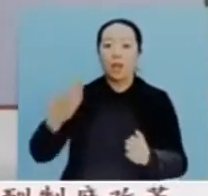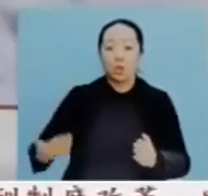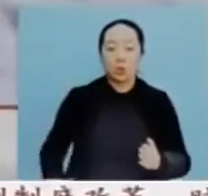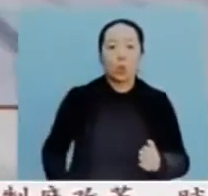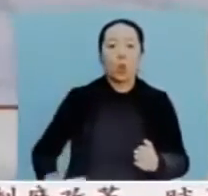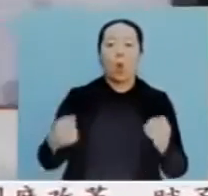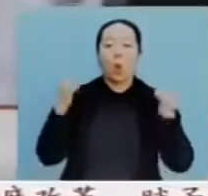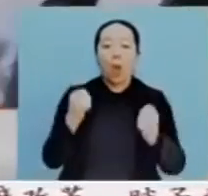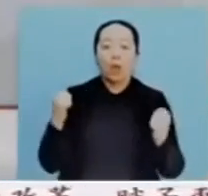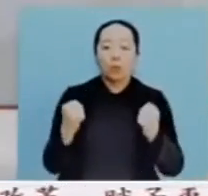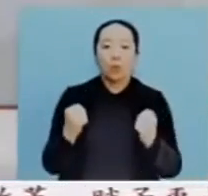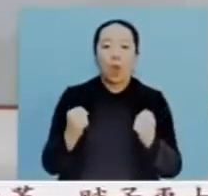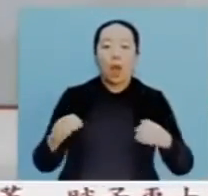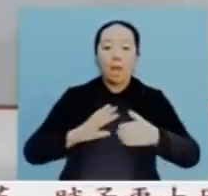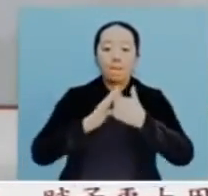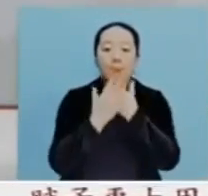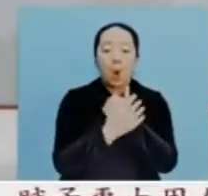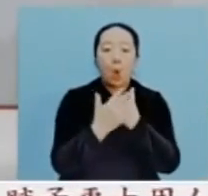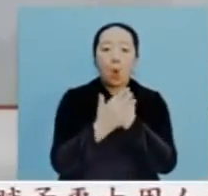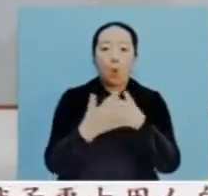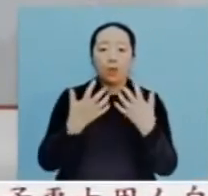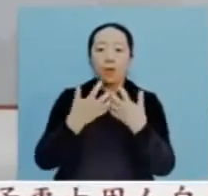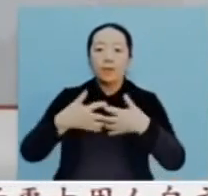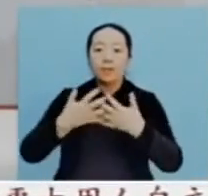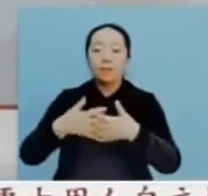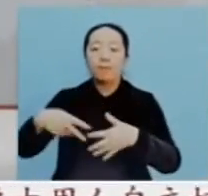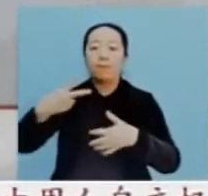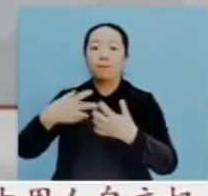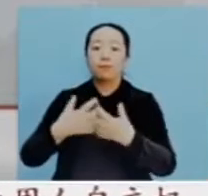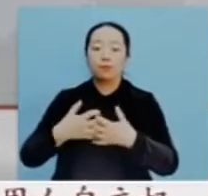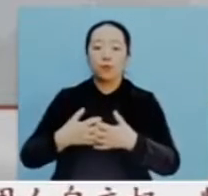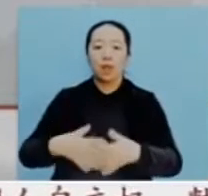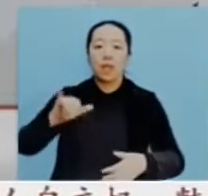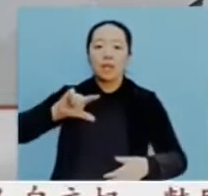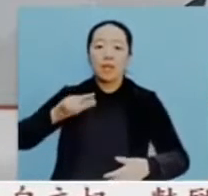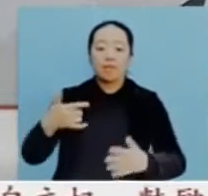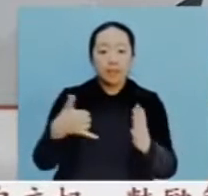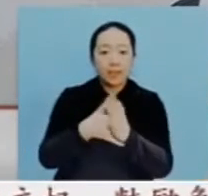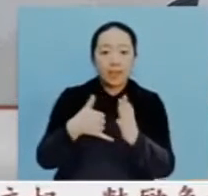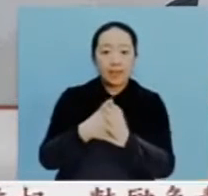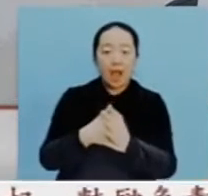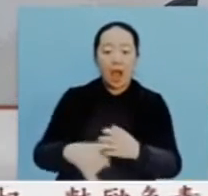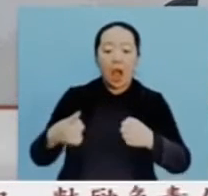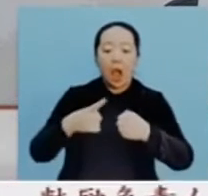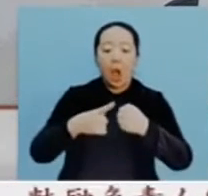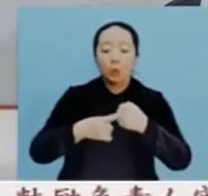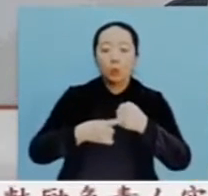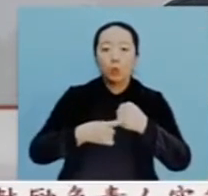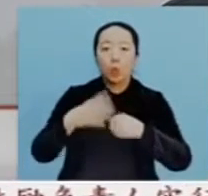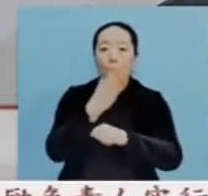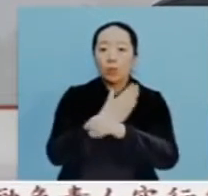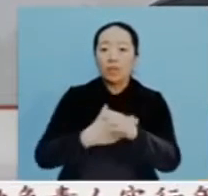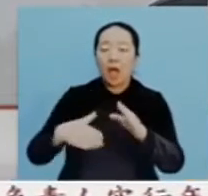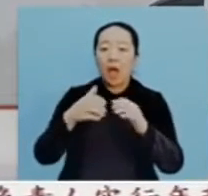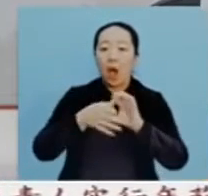等辅助器材。 好的，那么因为参加这个冬残奥会的运动会的这个队员啊，现在正在集